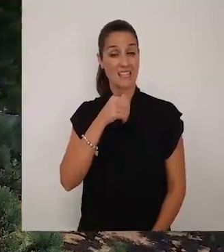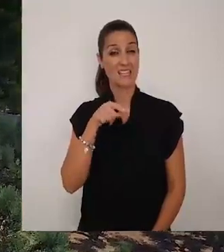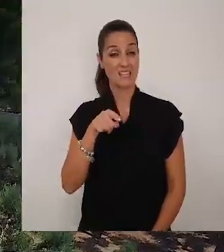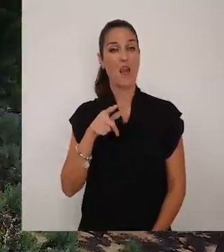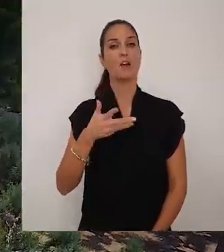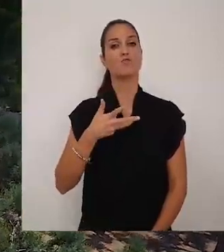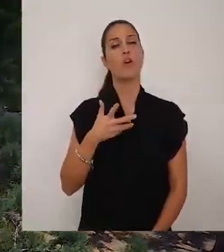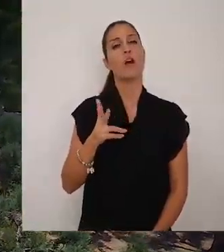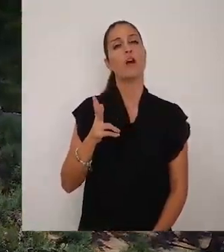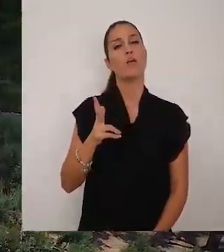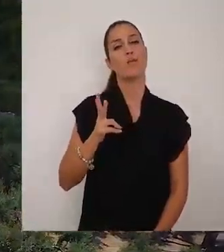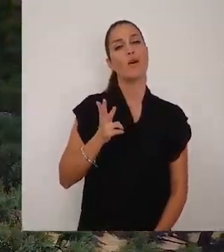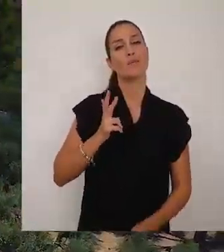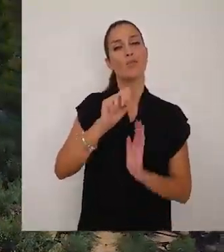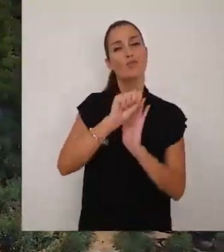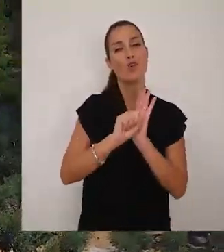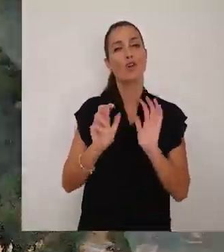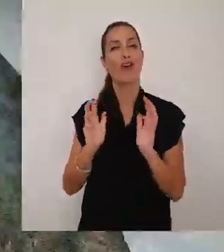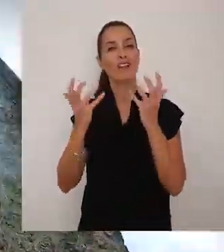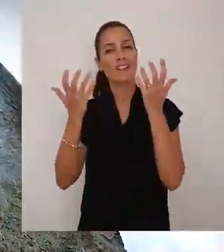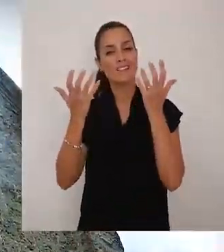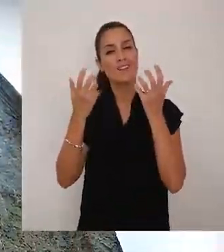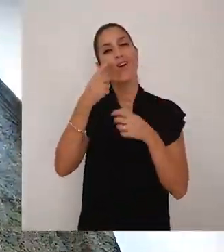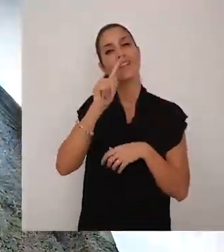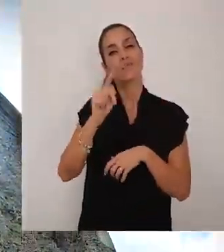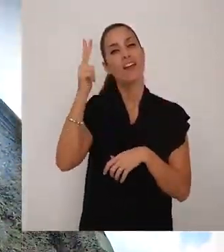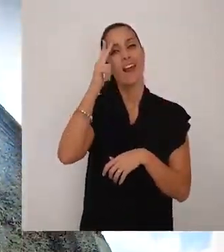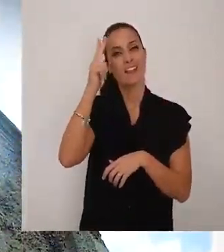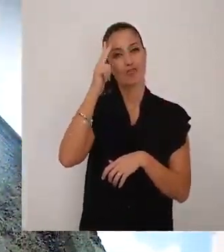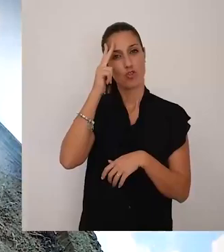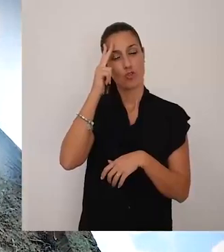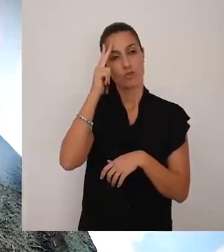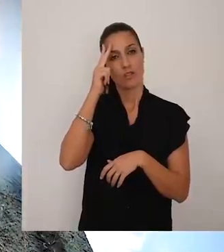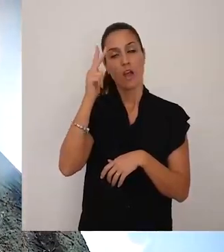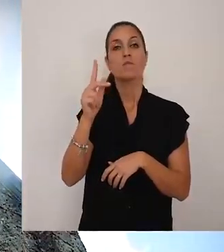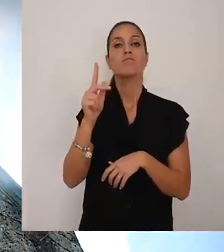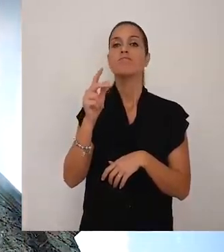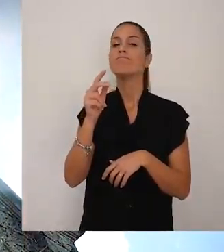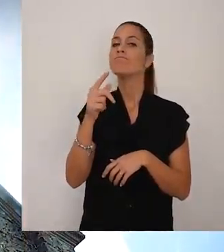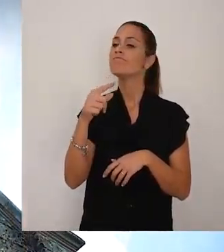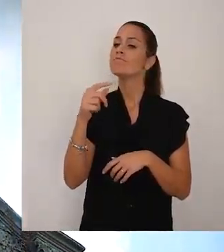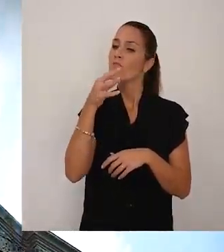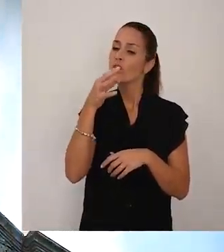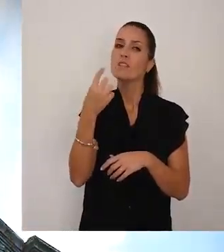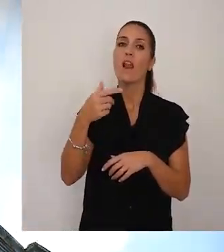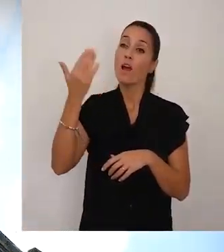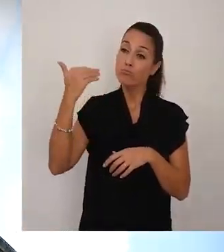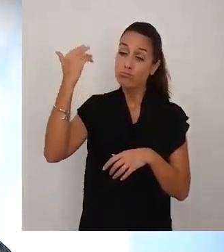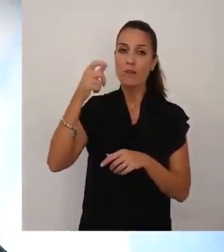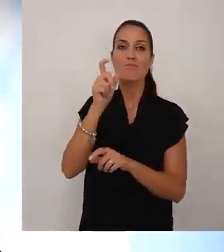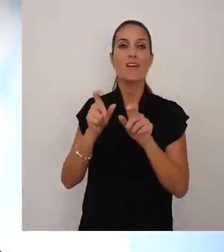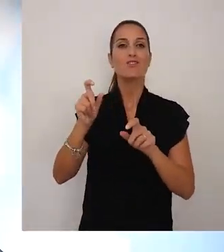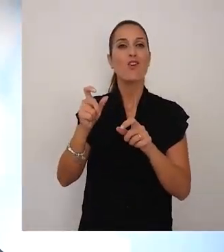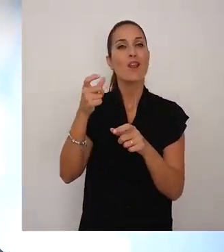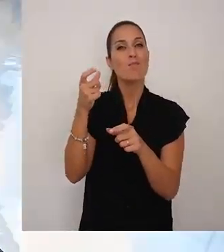Sternatia gode di un importante patrimonio storico-artistico-religioso, retaggio della fede e della devozione cristiana che è ancorata